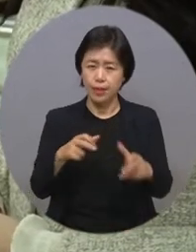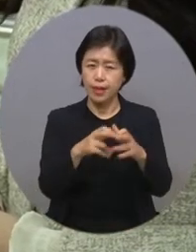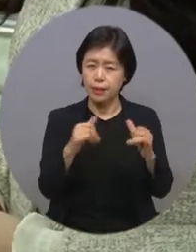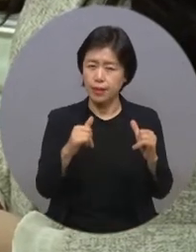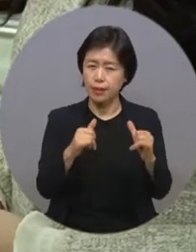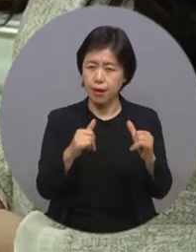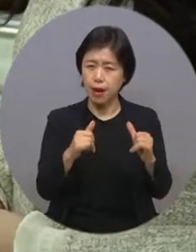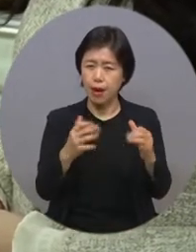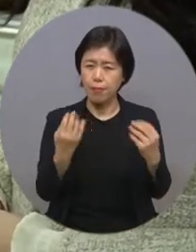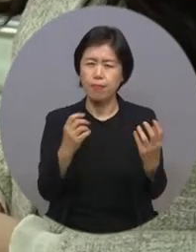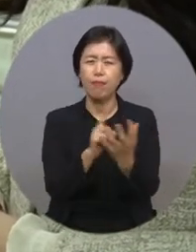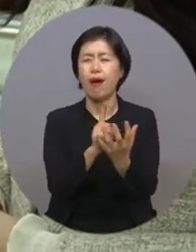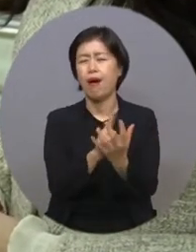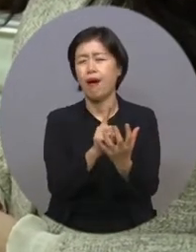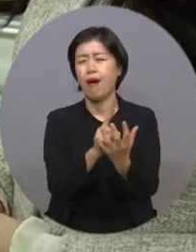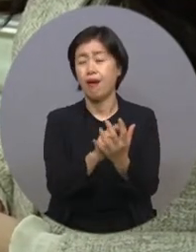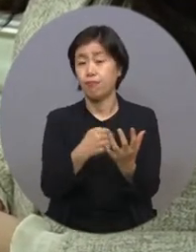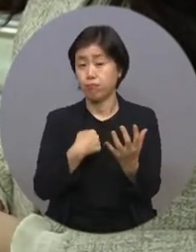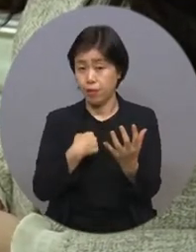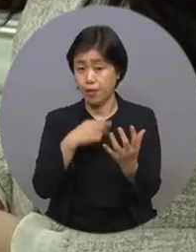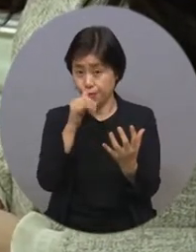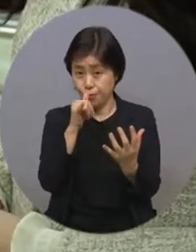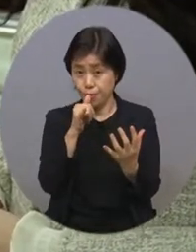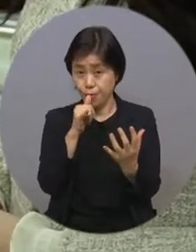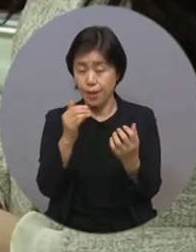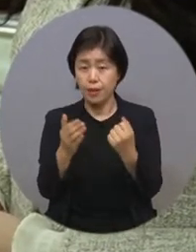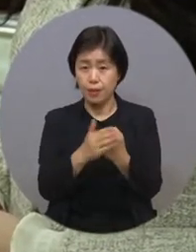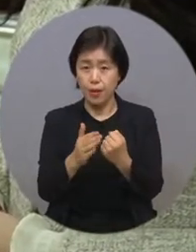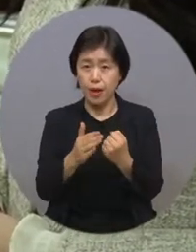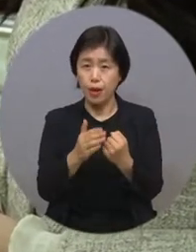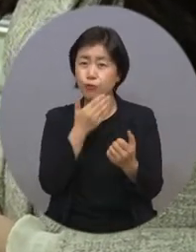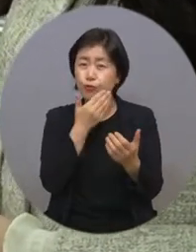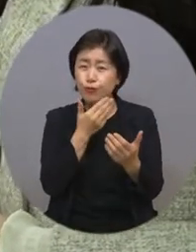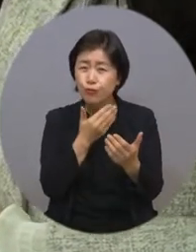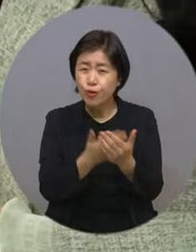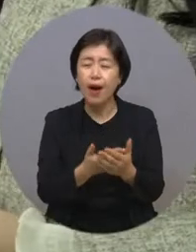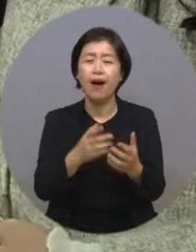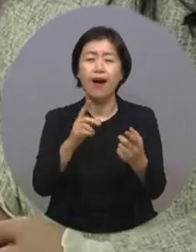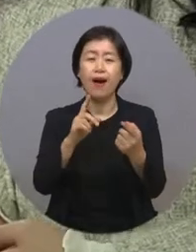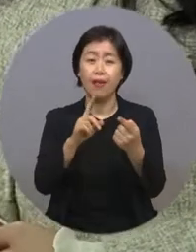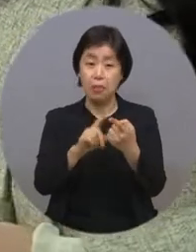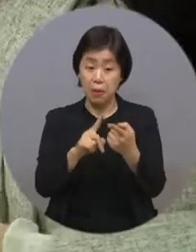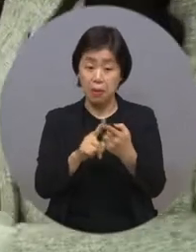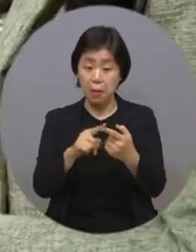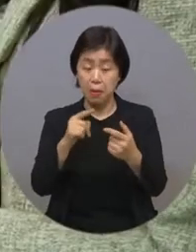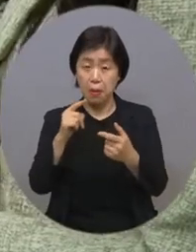장애인들분들도 우리 청각장애인들분들 많이 교육을 하다 보니까 중요 포인트들은 조금 수화를 조금 배워가지고